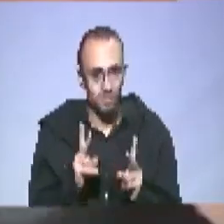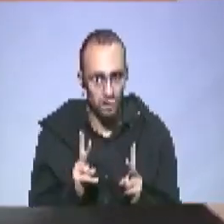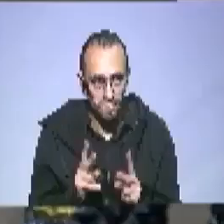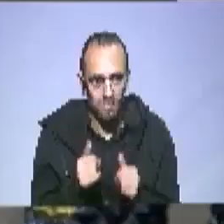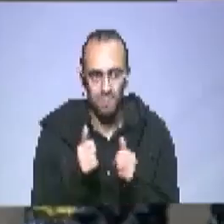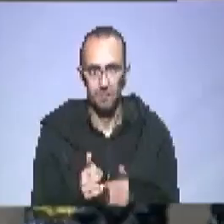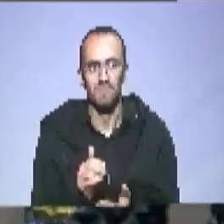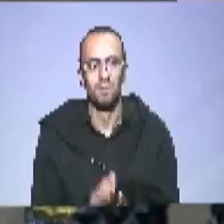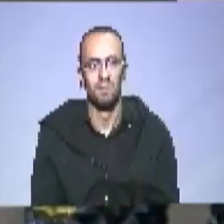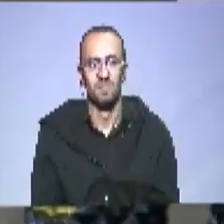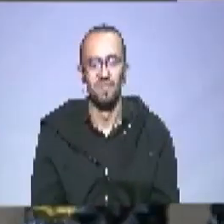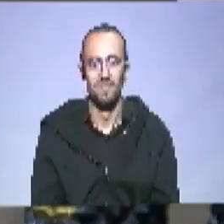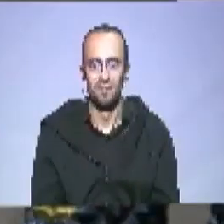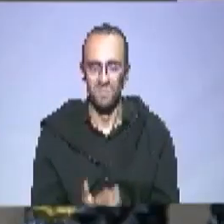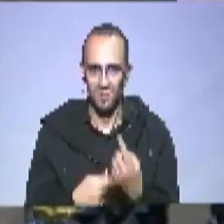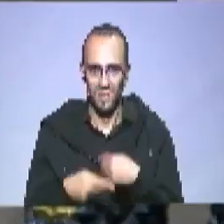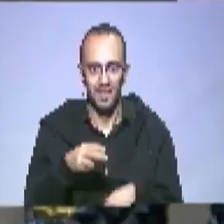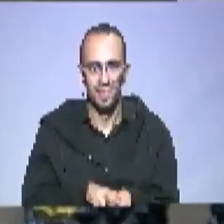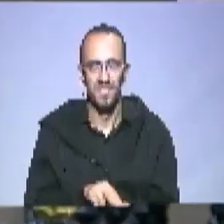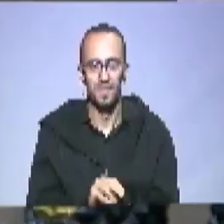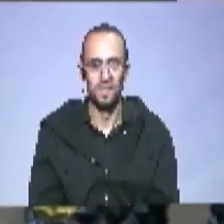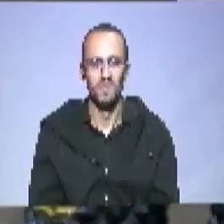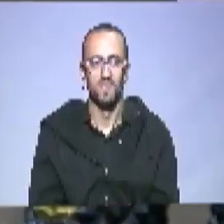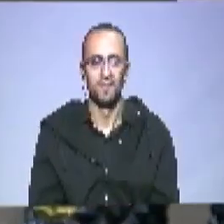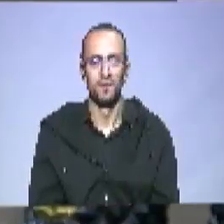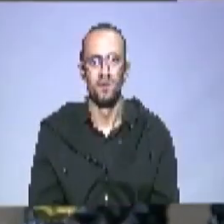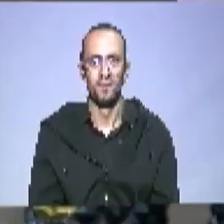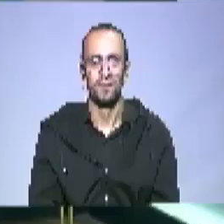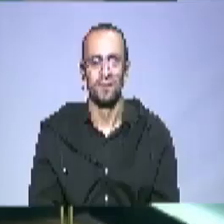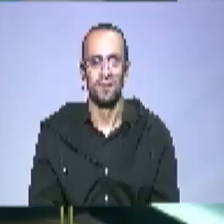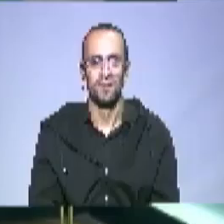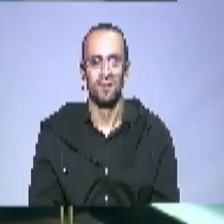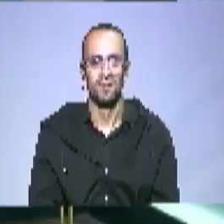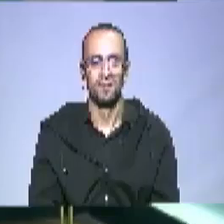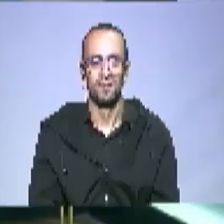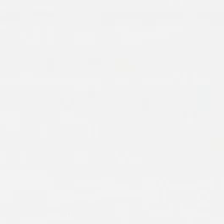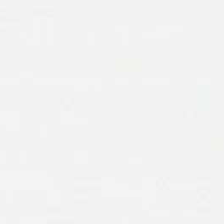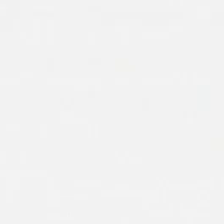اتفضلي. طيب هنروح لفاصل ونرجع لحضراتكم مره تانية مشاهدينا. هو ايه احنا كده؟